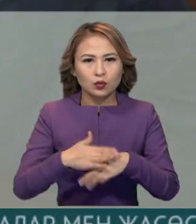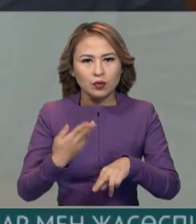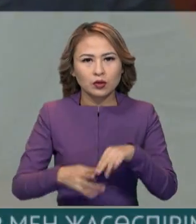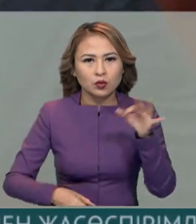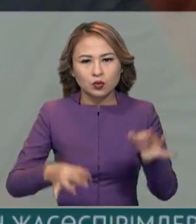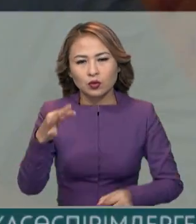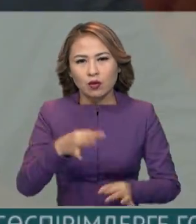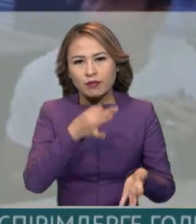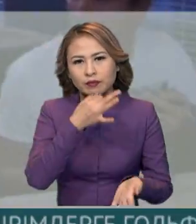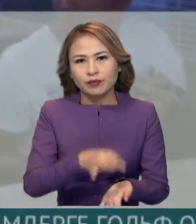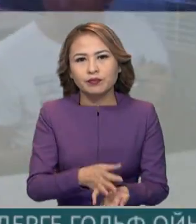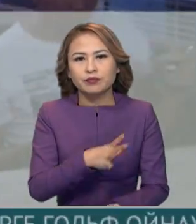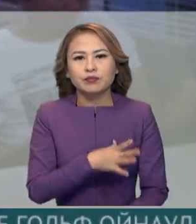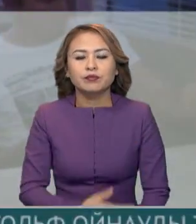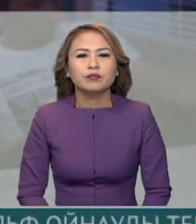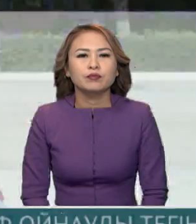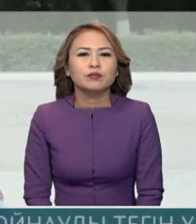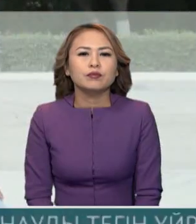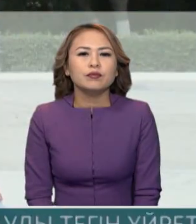сот алдында жауап береді.